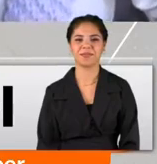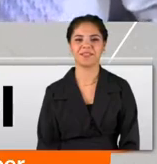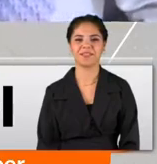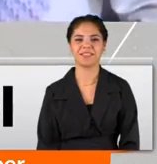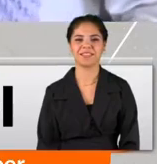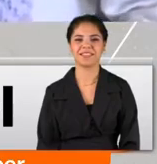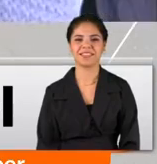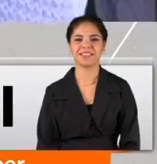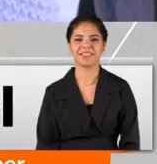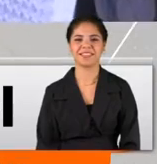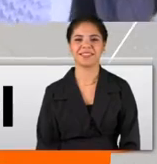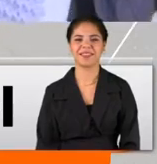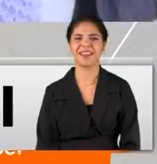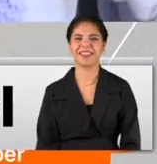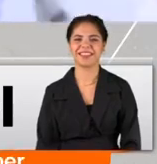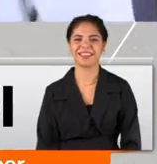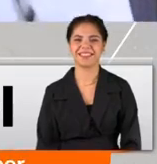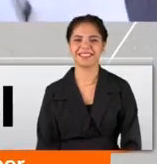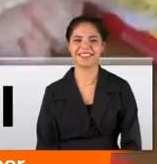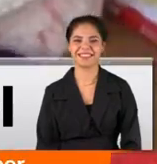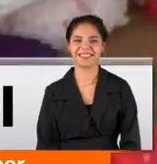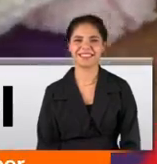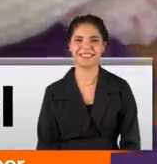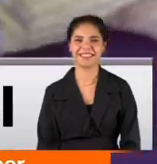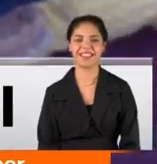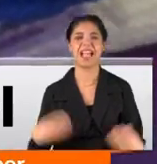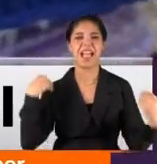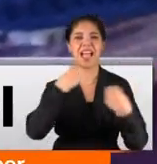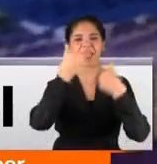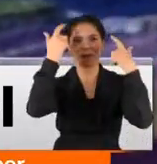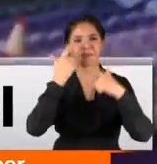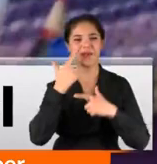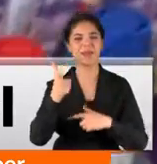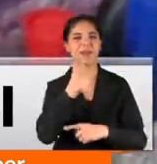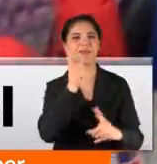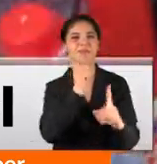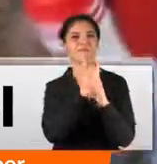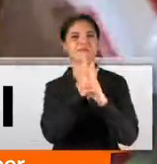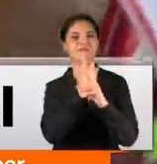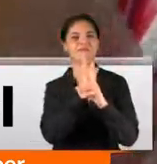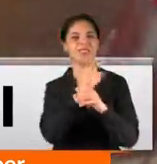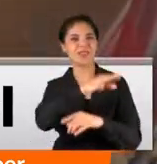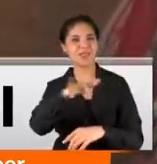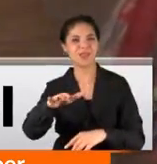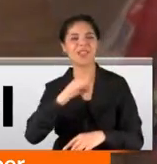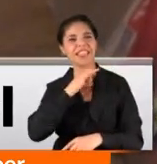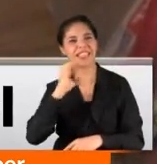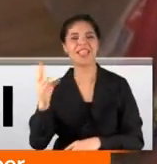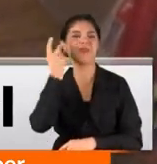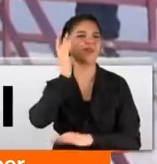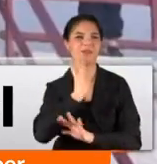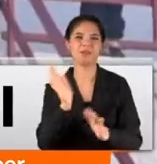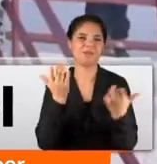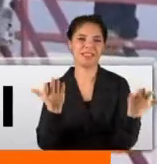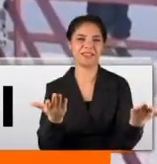Çok teşekkür ederim. Çok beğendim. Hiç çıkarmayacağım. Atkı ve bereleriyle kamera karşısında poz veren çocuklar teşekkür etmeyi de